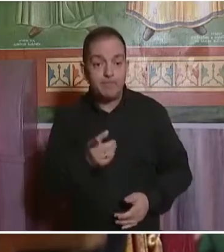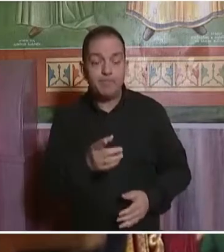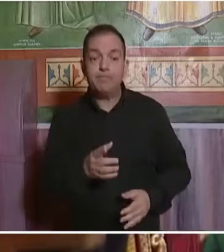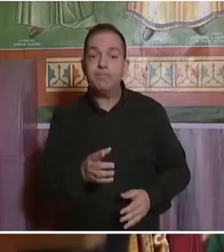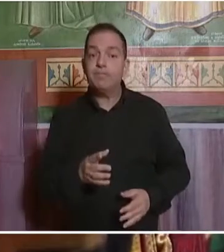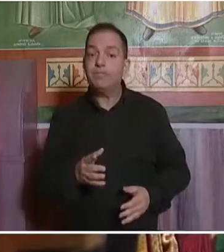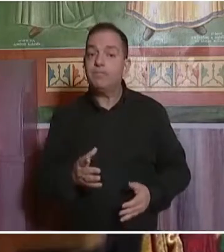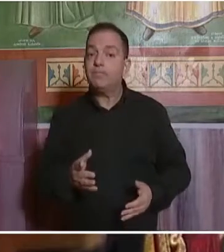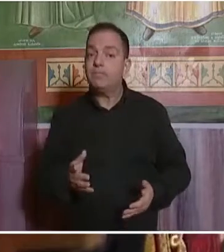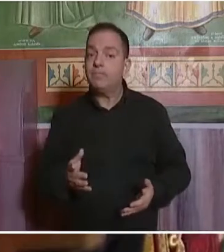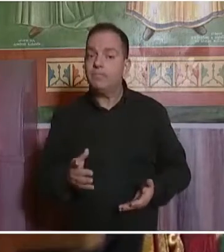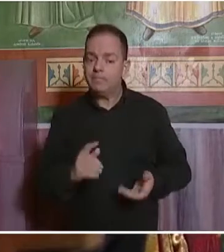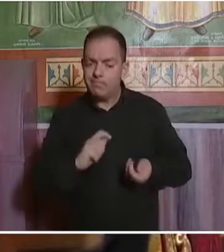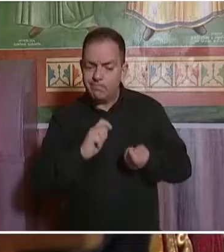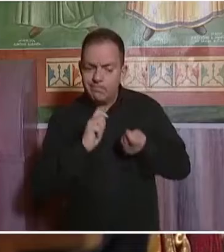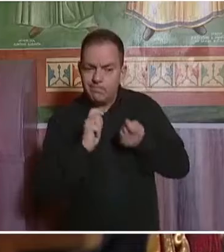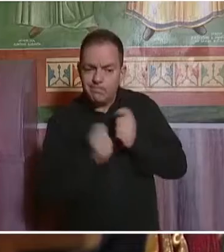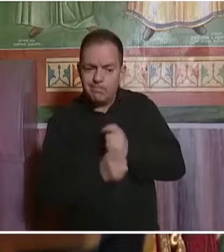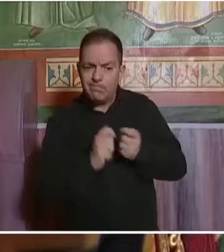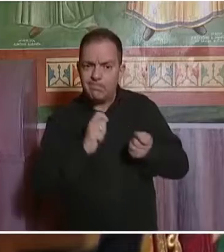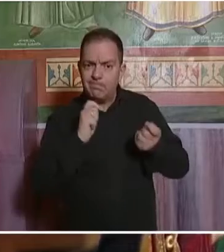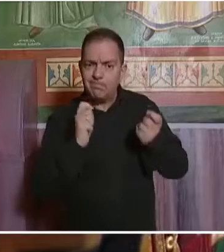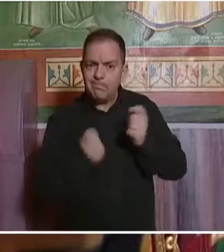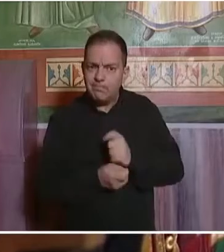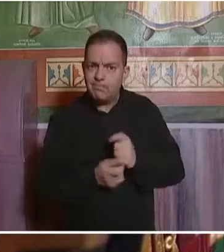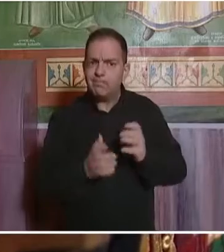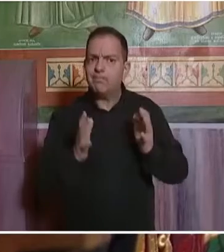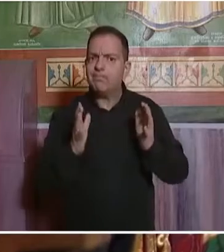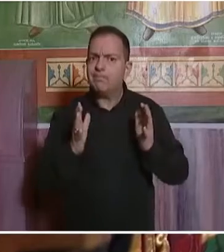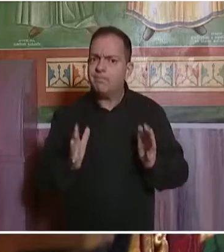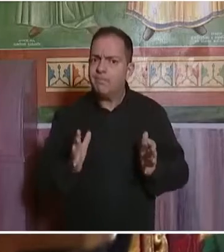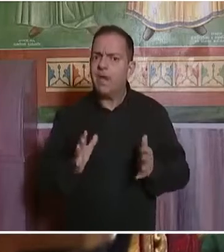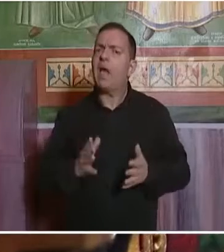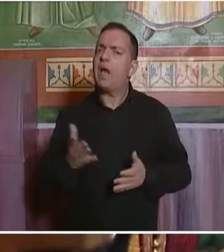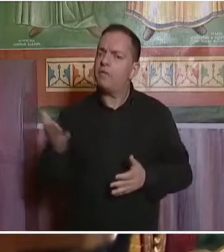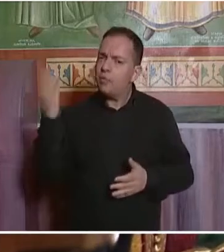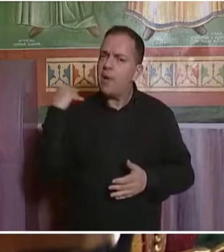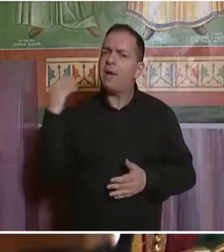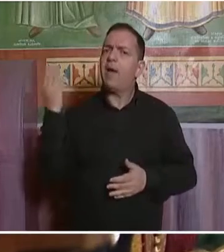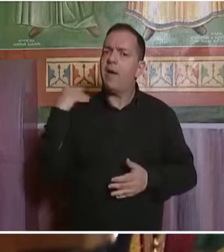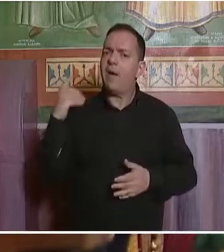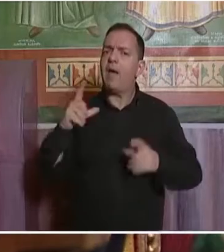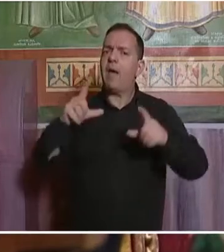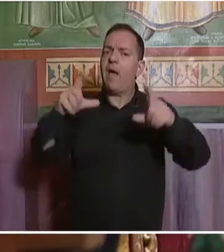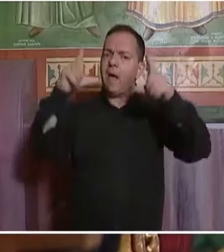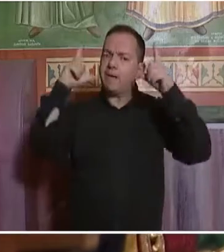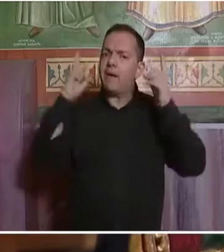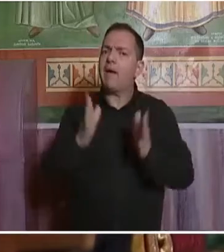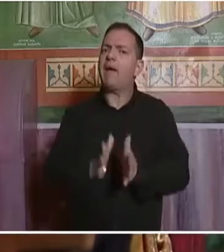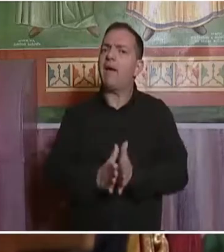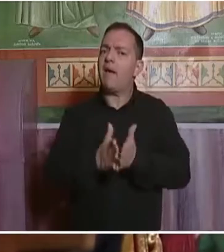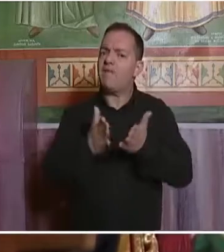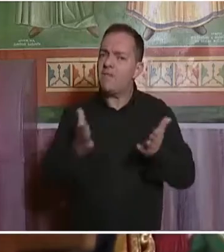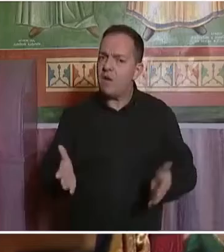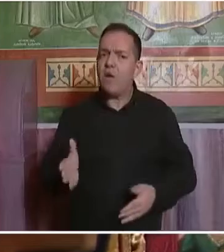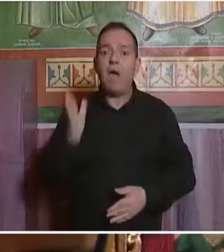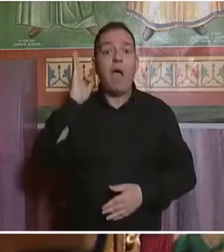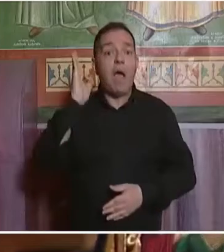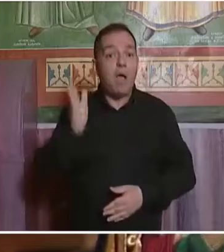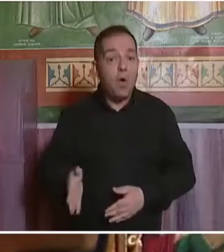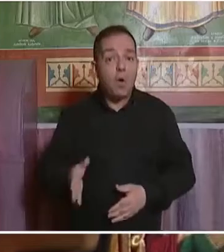κατάσταση την οποία όχι μόνο η Αγία Γραφή περιέγραψε, αλλά ακόμα και η